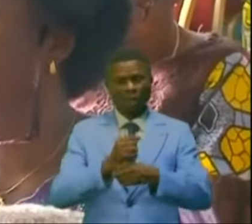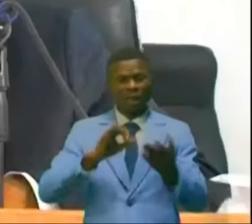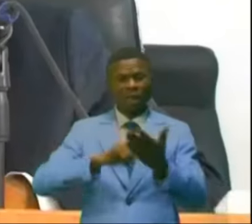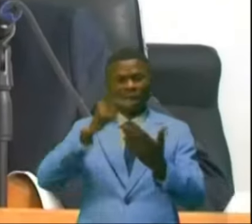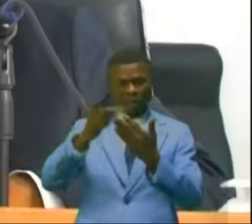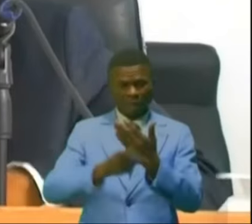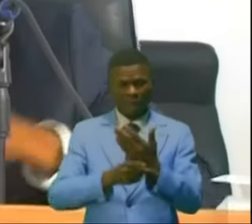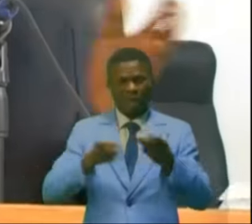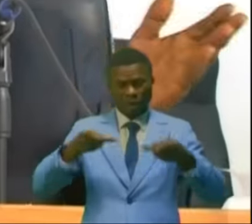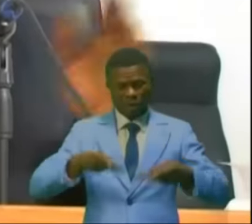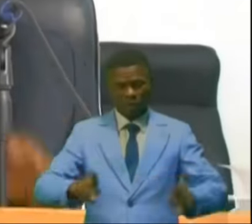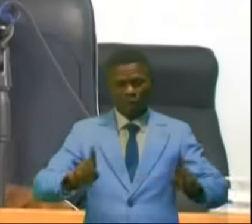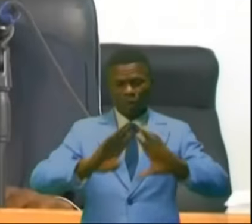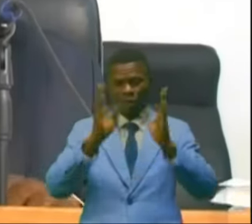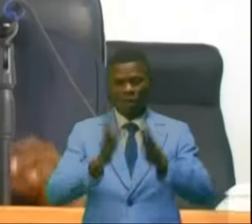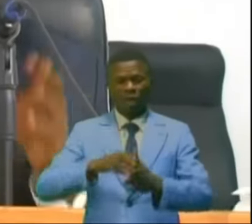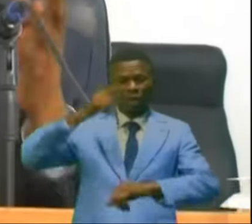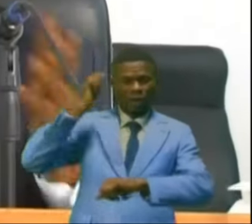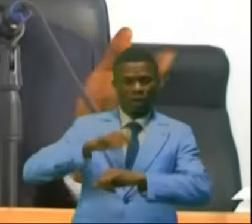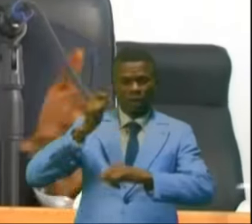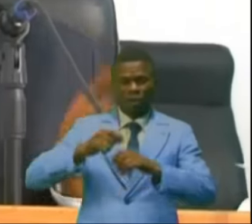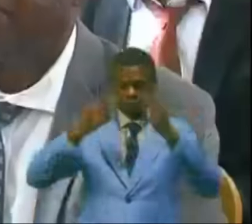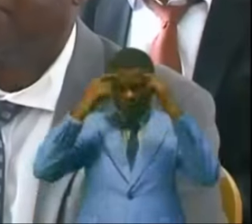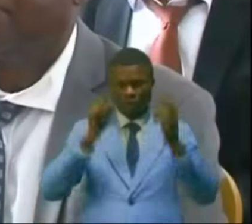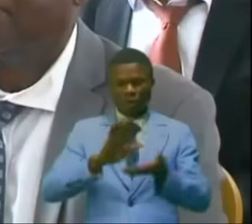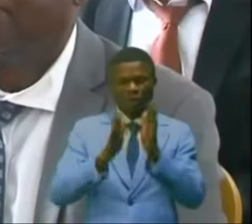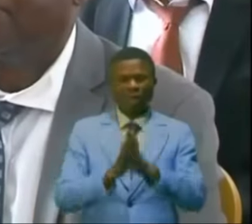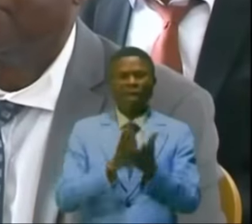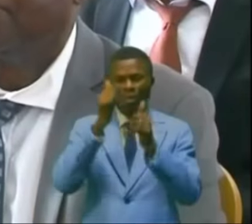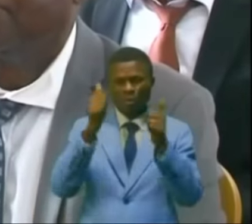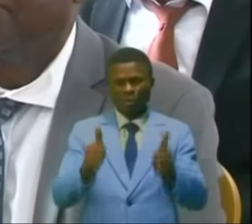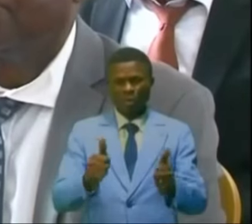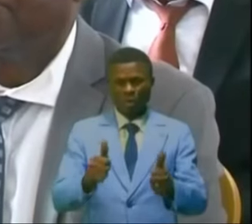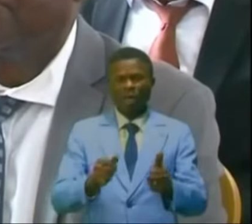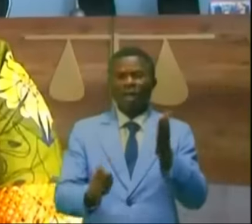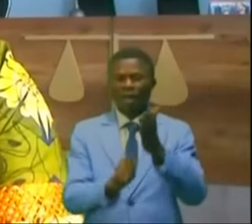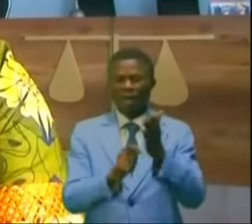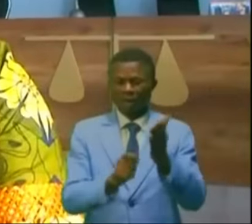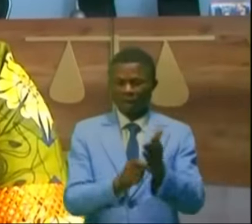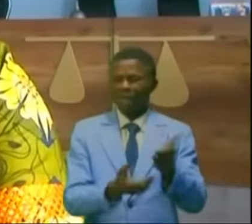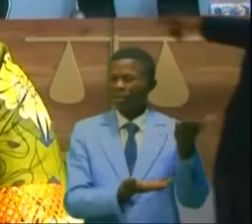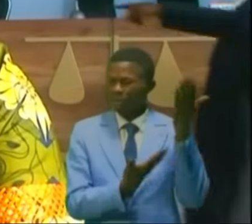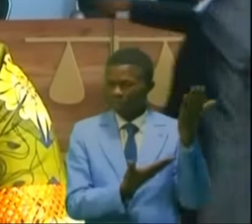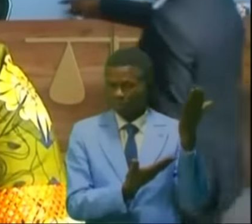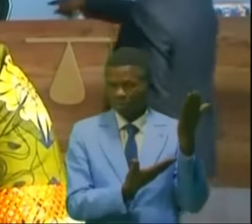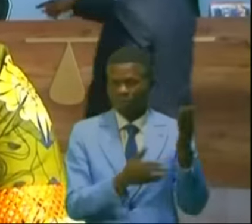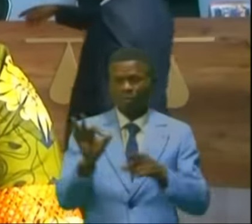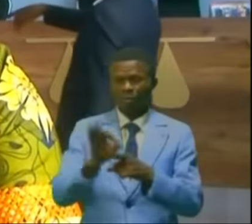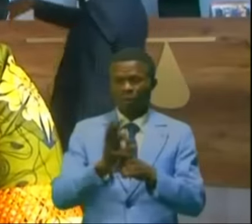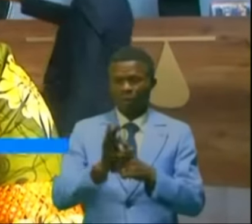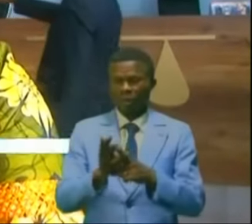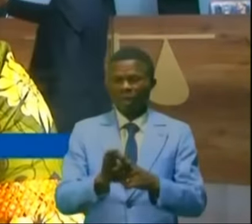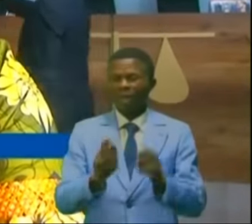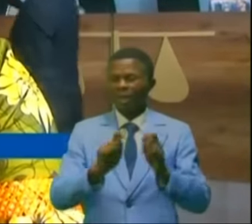en vue de permettre aux juges de rendre les décisions juridiquement bonnes et techniquement valables. Cette formation a été